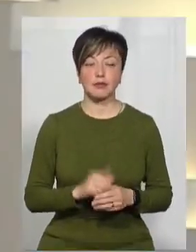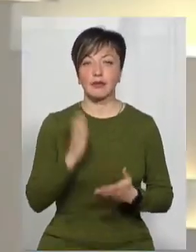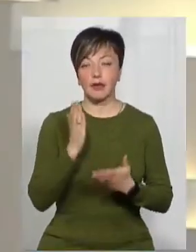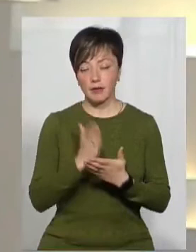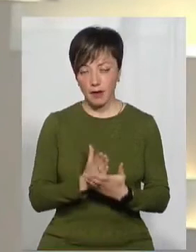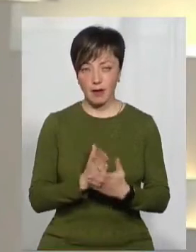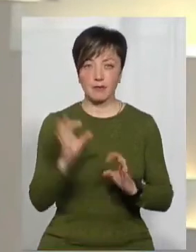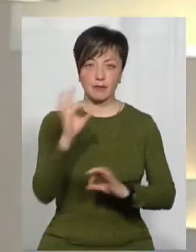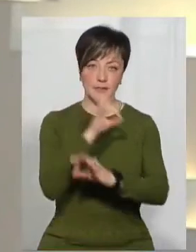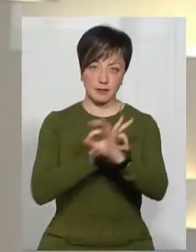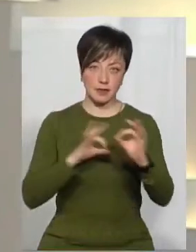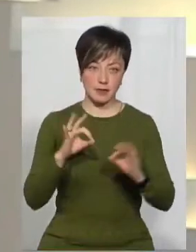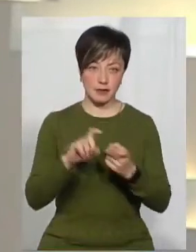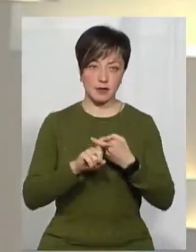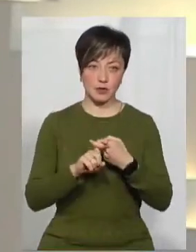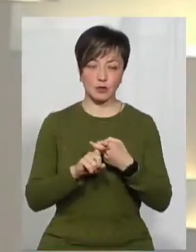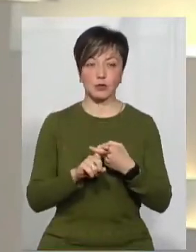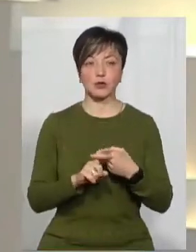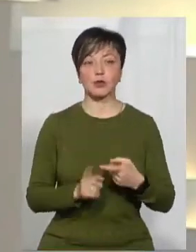Маємо на зв'язку, так?